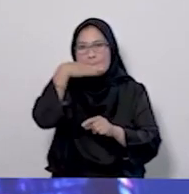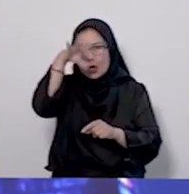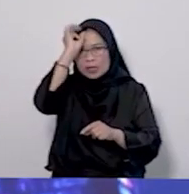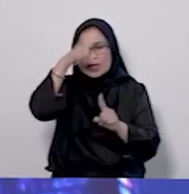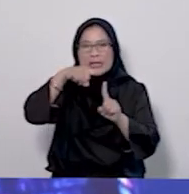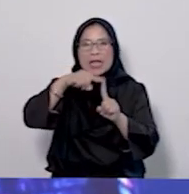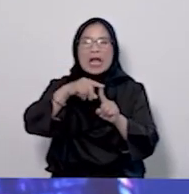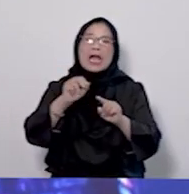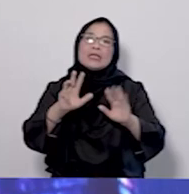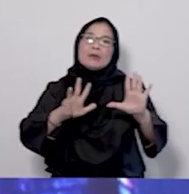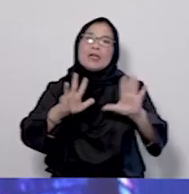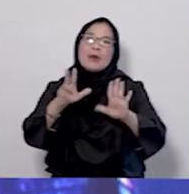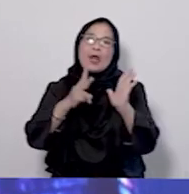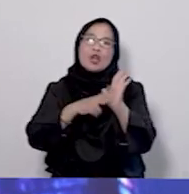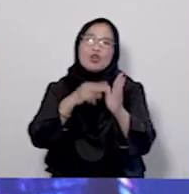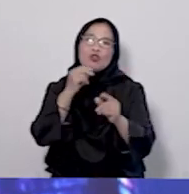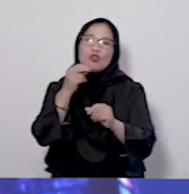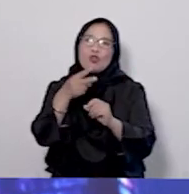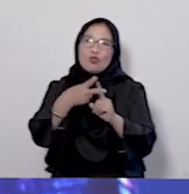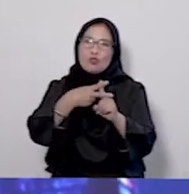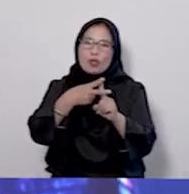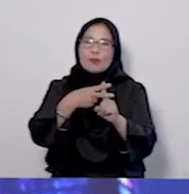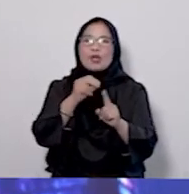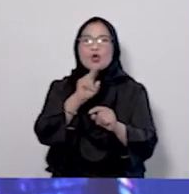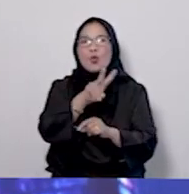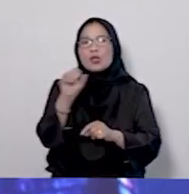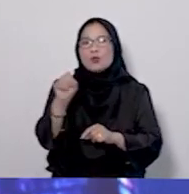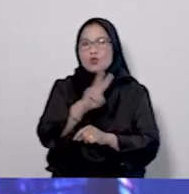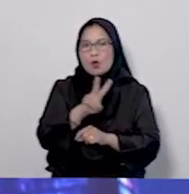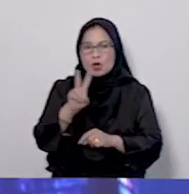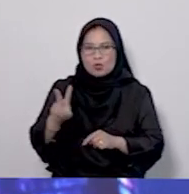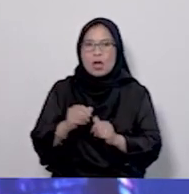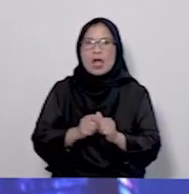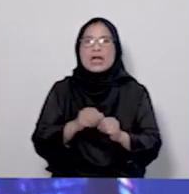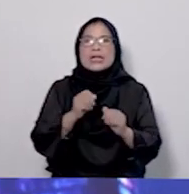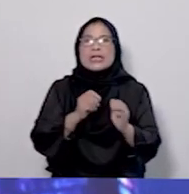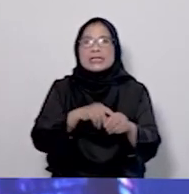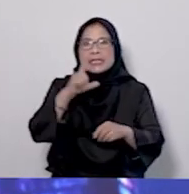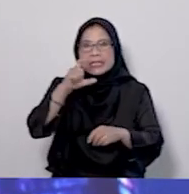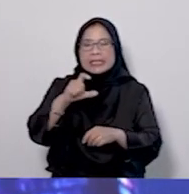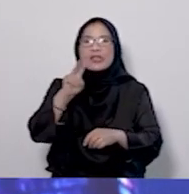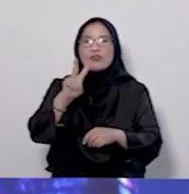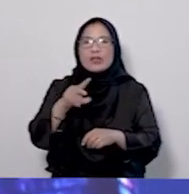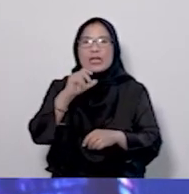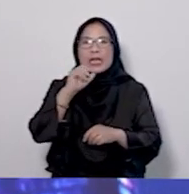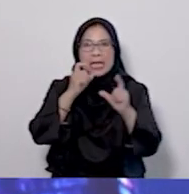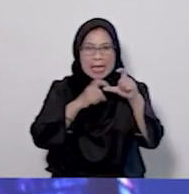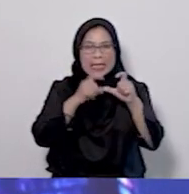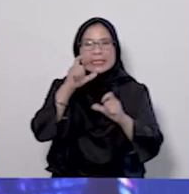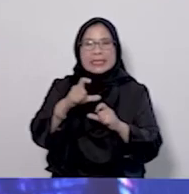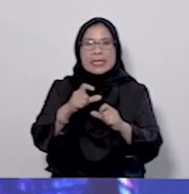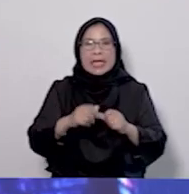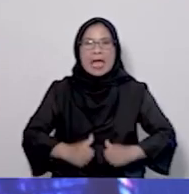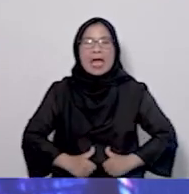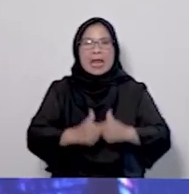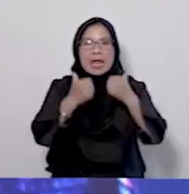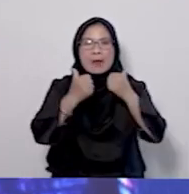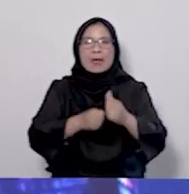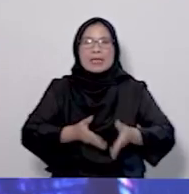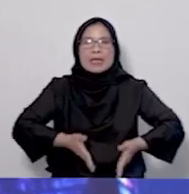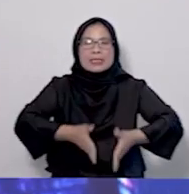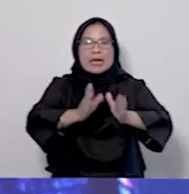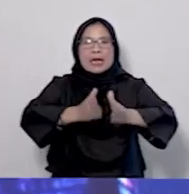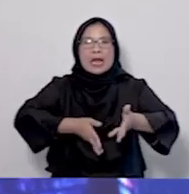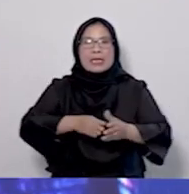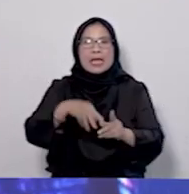tanggal 9 November 2022 di CV SC yang beralamatkan di Jalan Raya